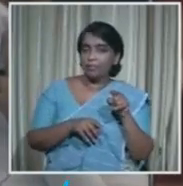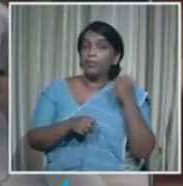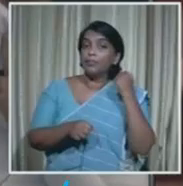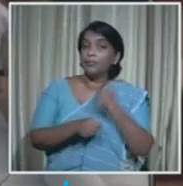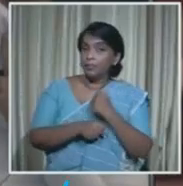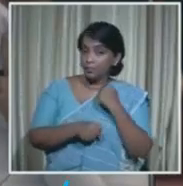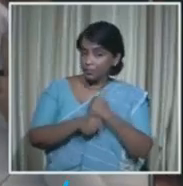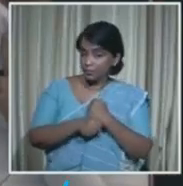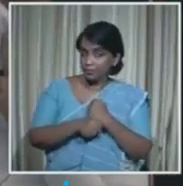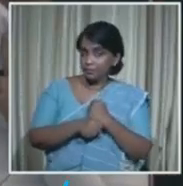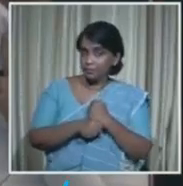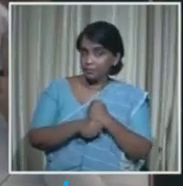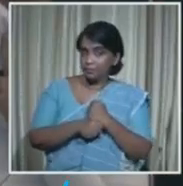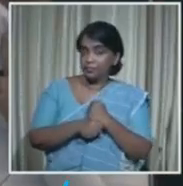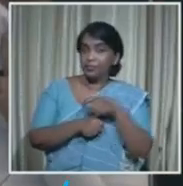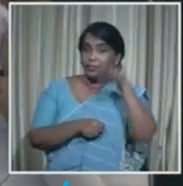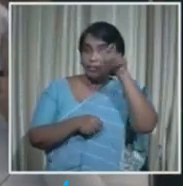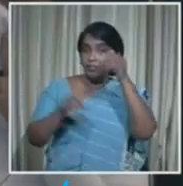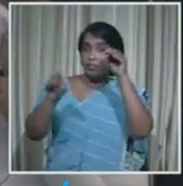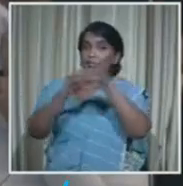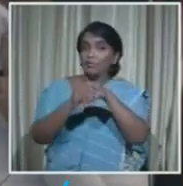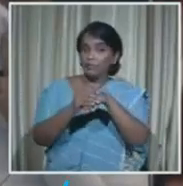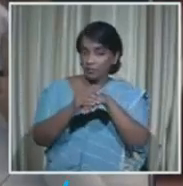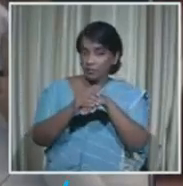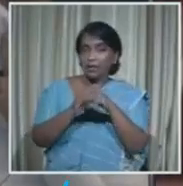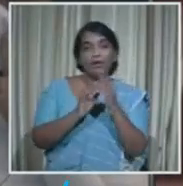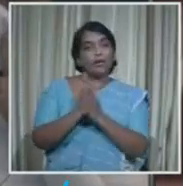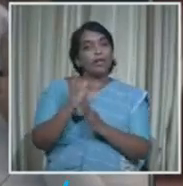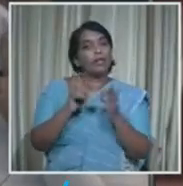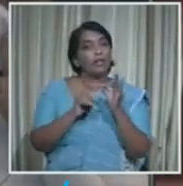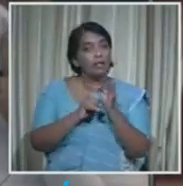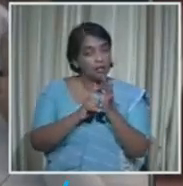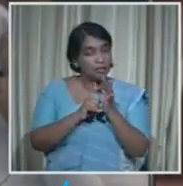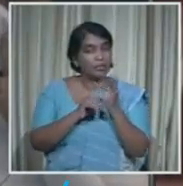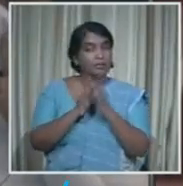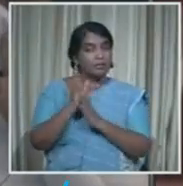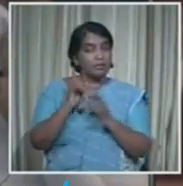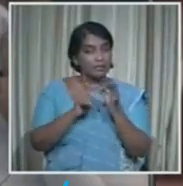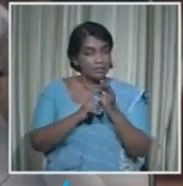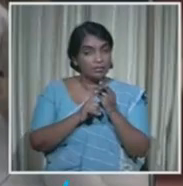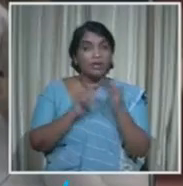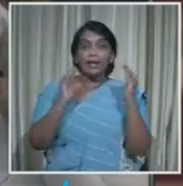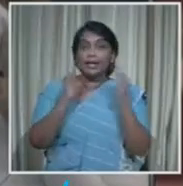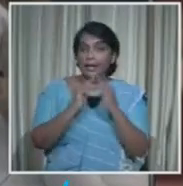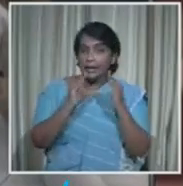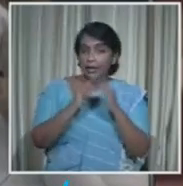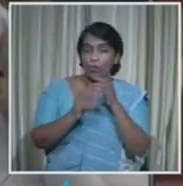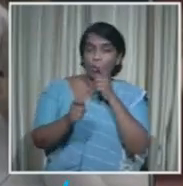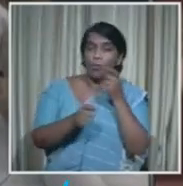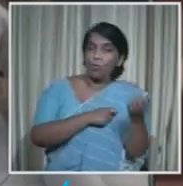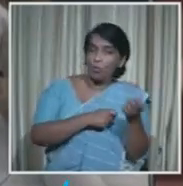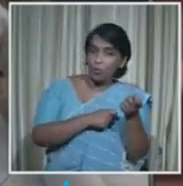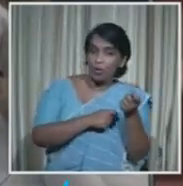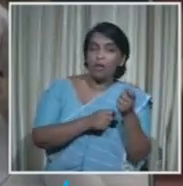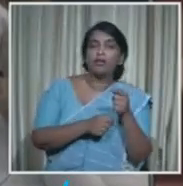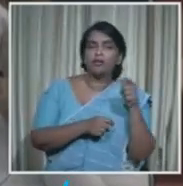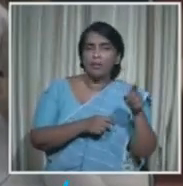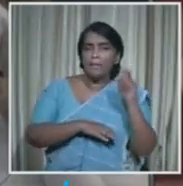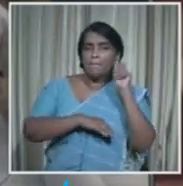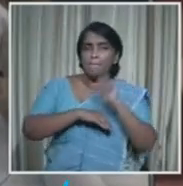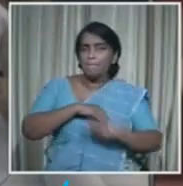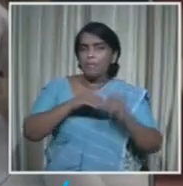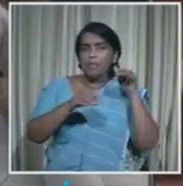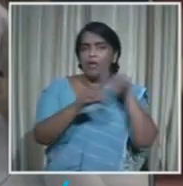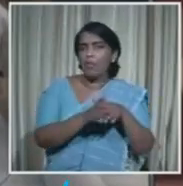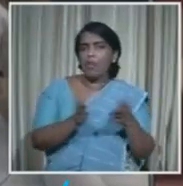aandwe niyojane karana mantri warunge Niwasa walata gahanda me salasma tula kawuda